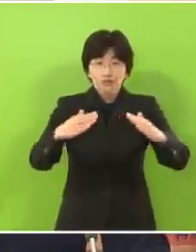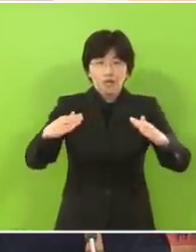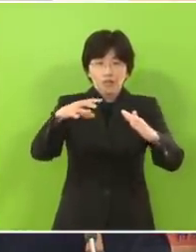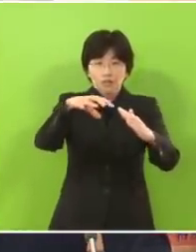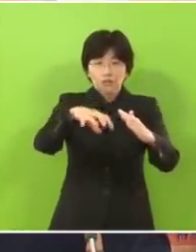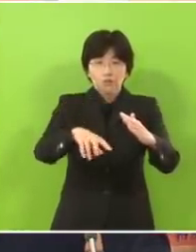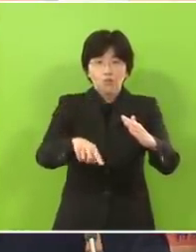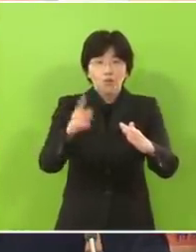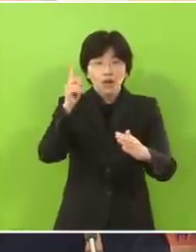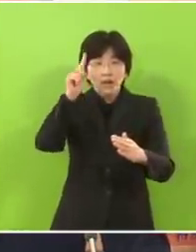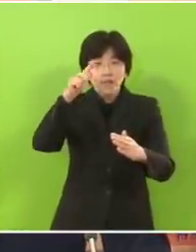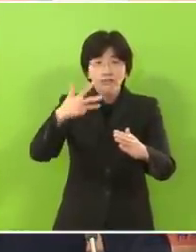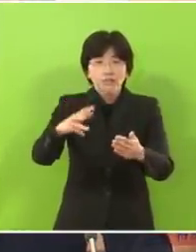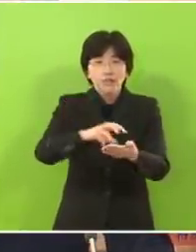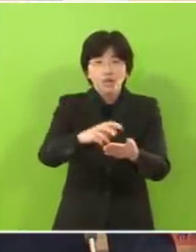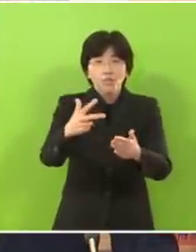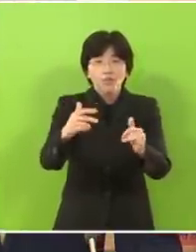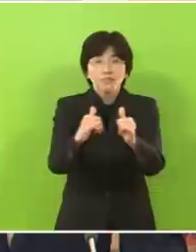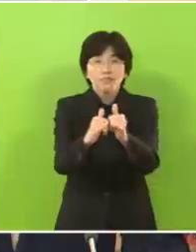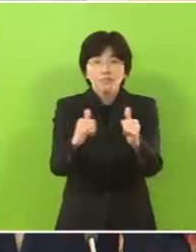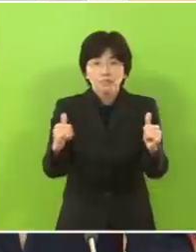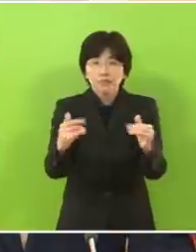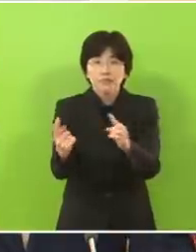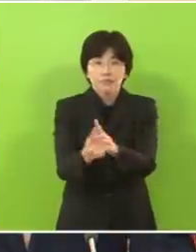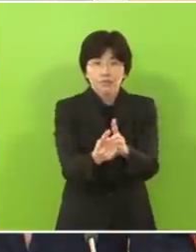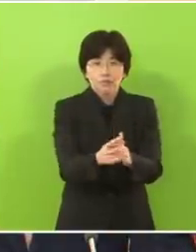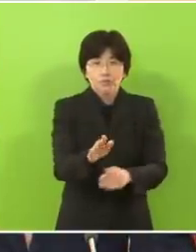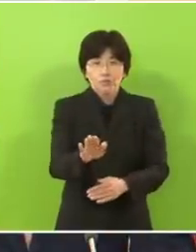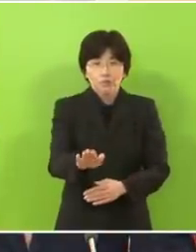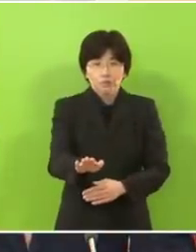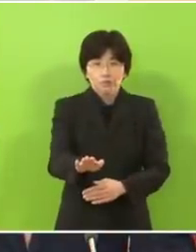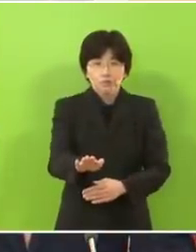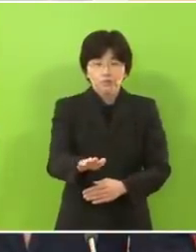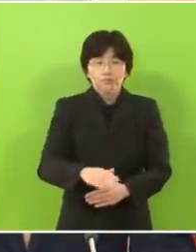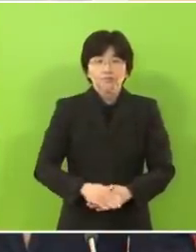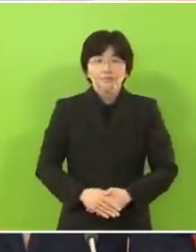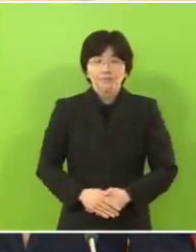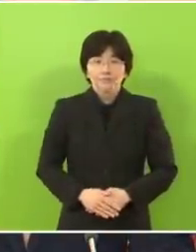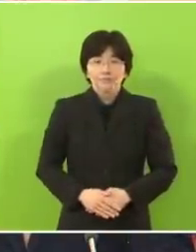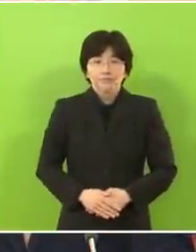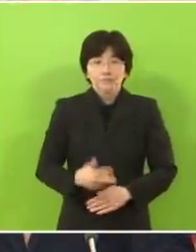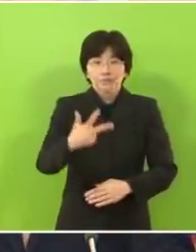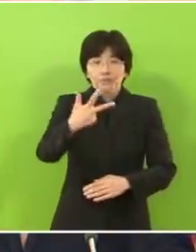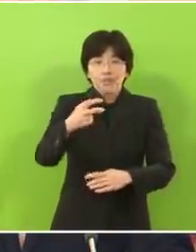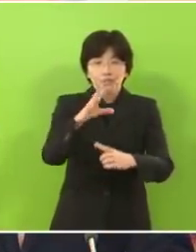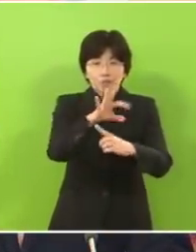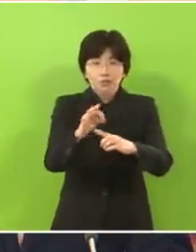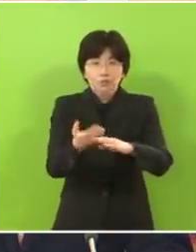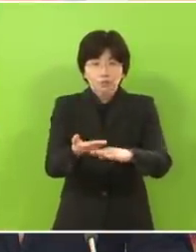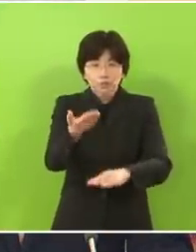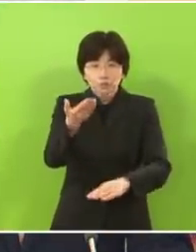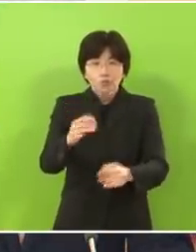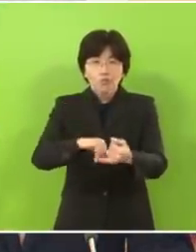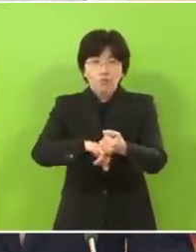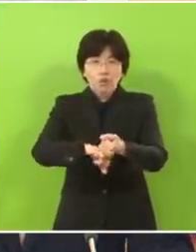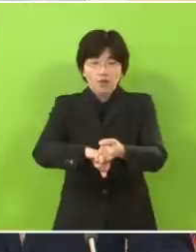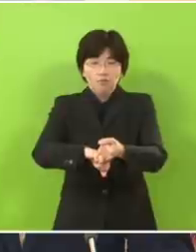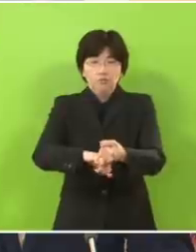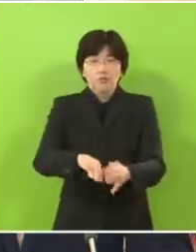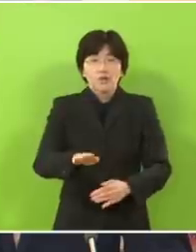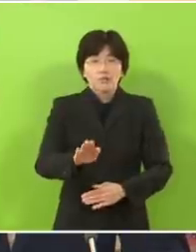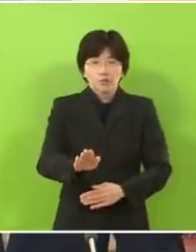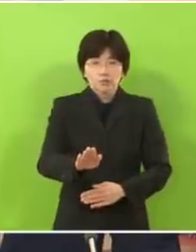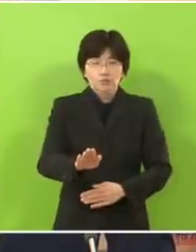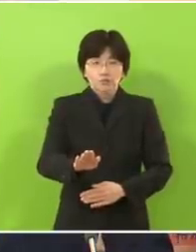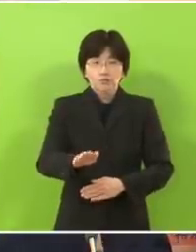明日やターマー市民の方が対象でございますが7割以上の予約をいただきまし